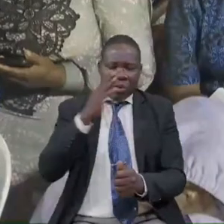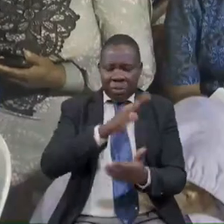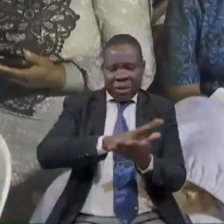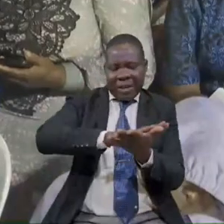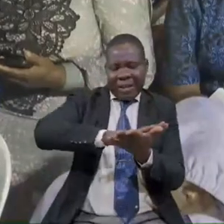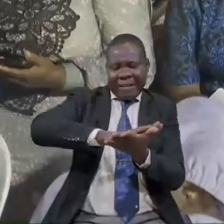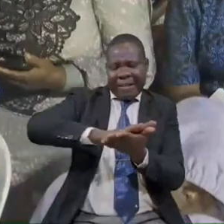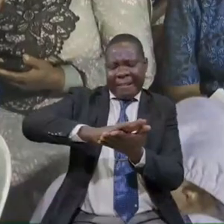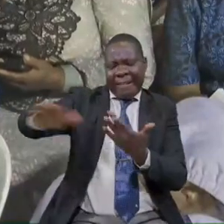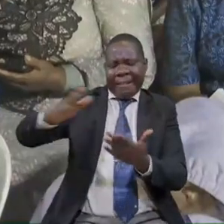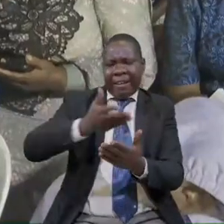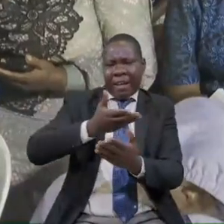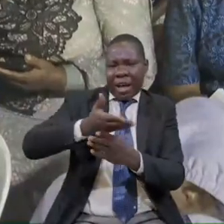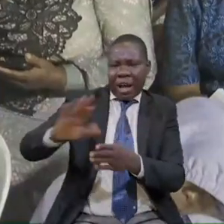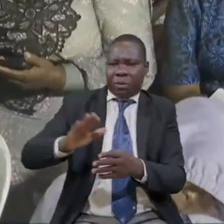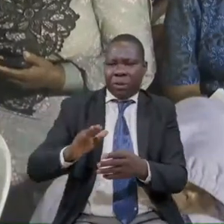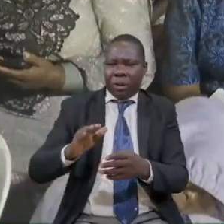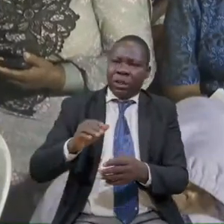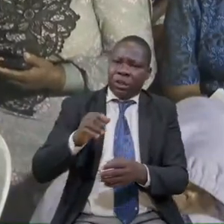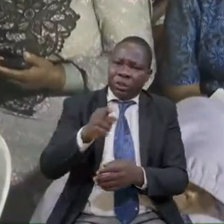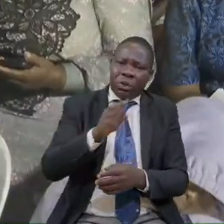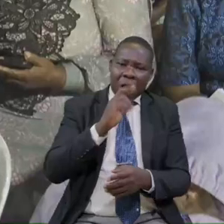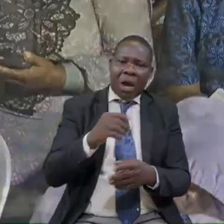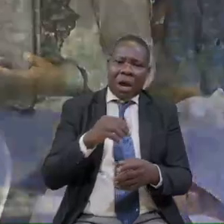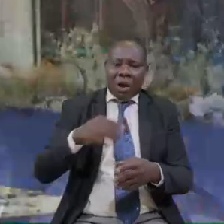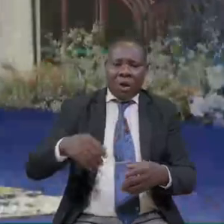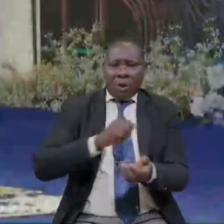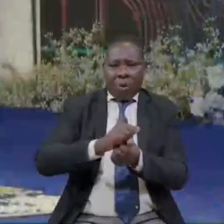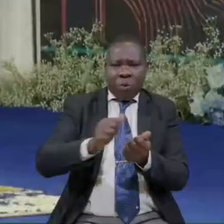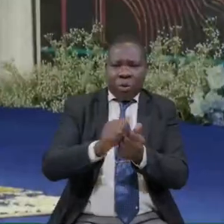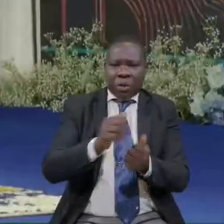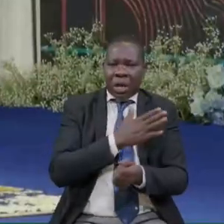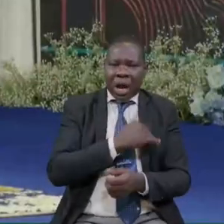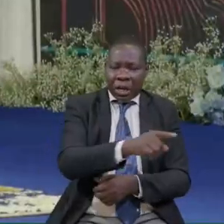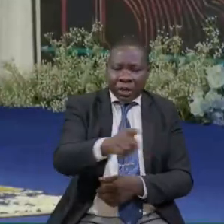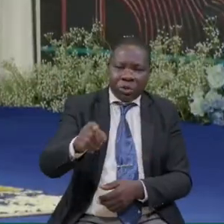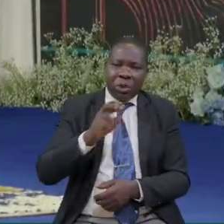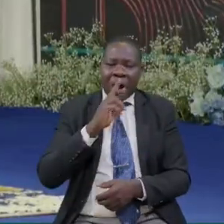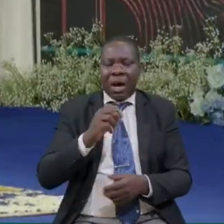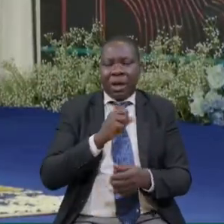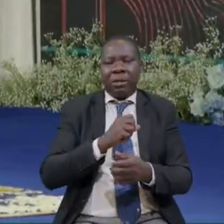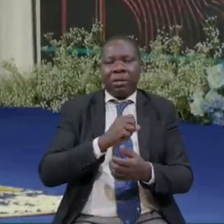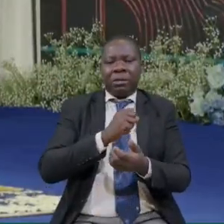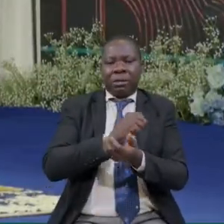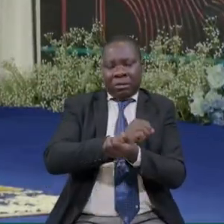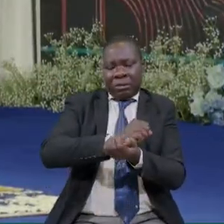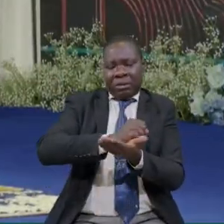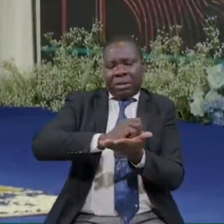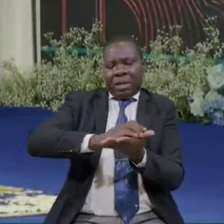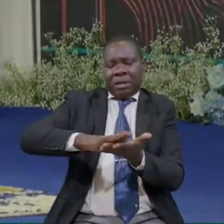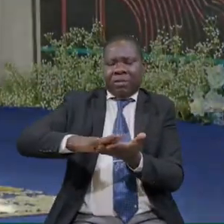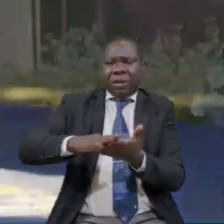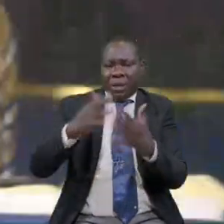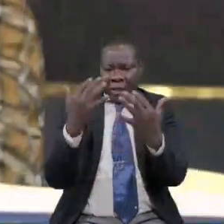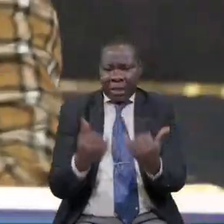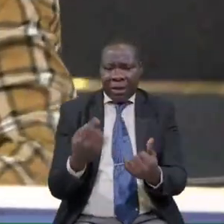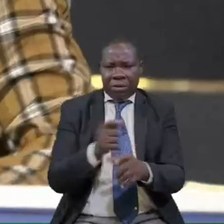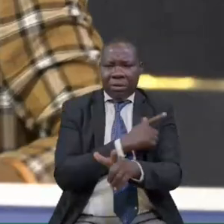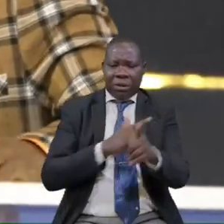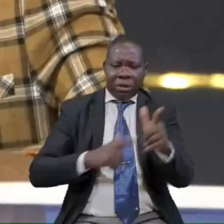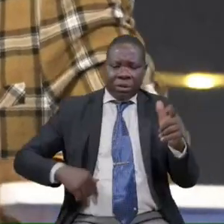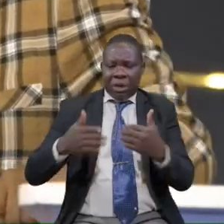choses seront ôtées, purifiées. Et c'est dit ici que, mais vous avez été lavé, mais vous avez